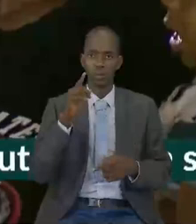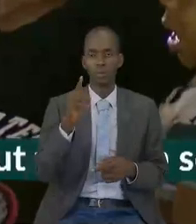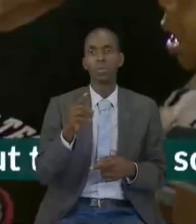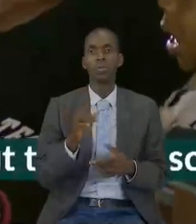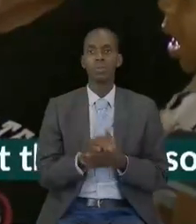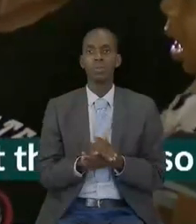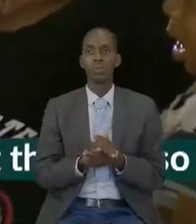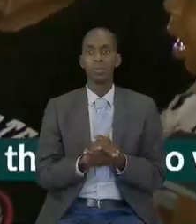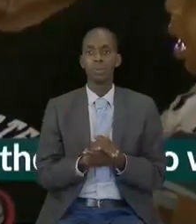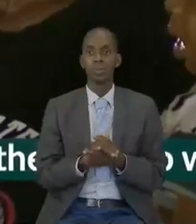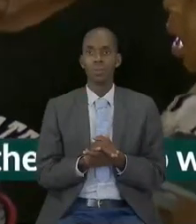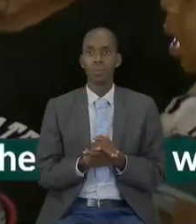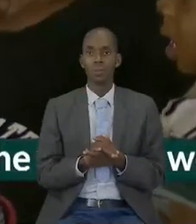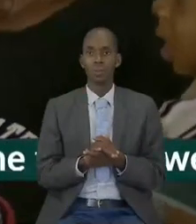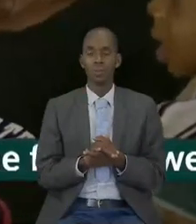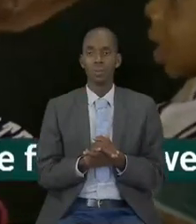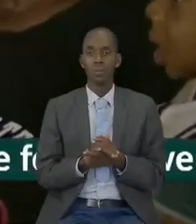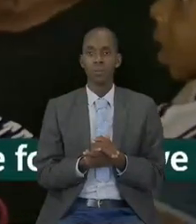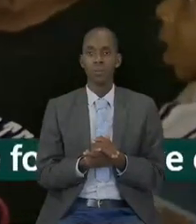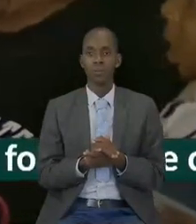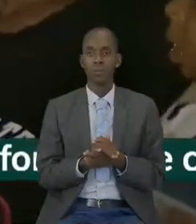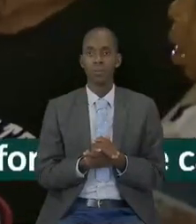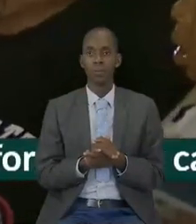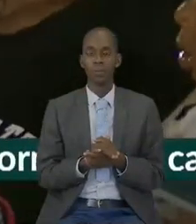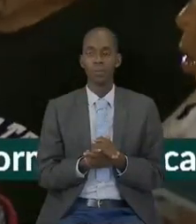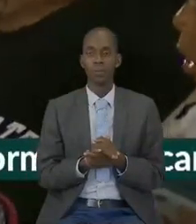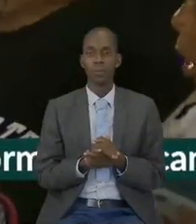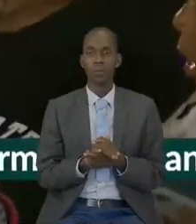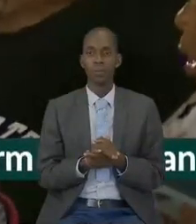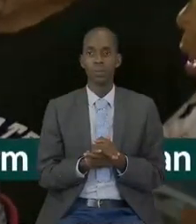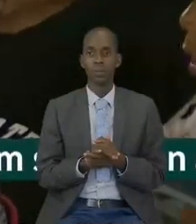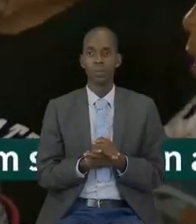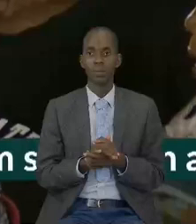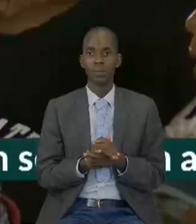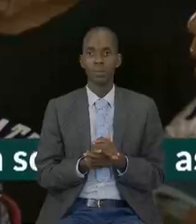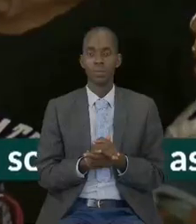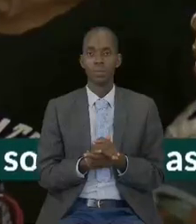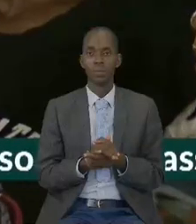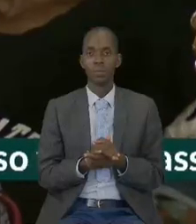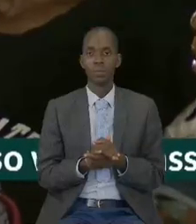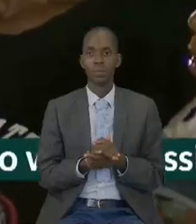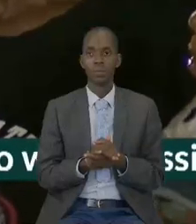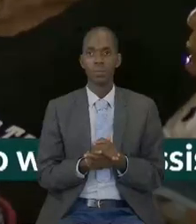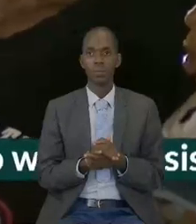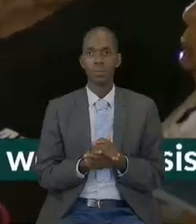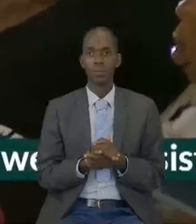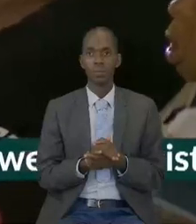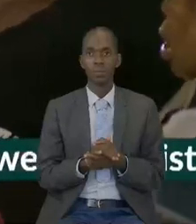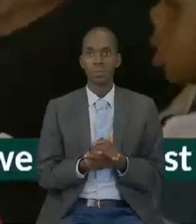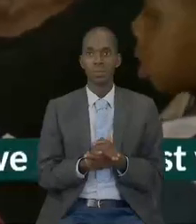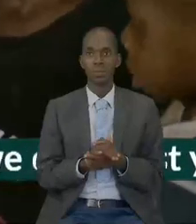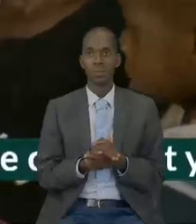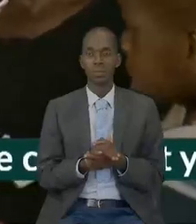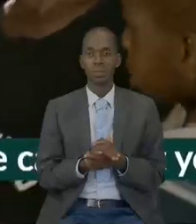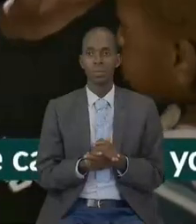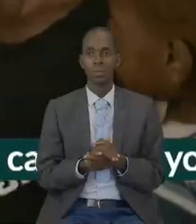êtes cordialement invités à ce banquet des disciples, des nouveaux convertis. Il y a beaucoup de bénédictions et de paquets